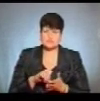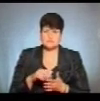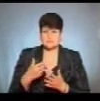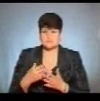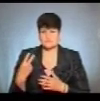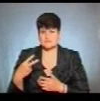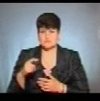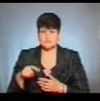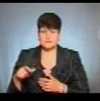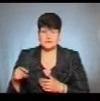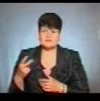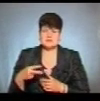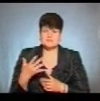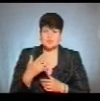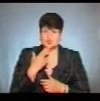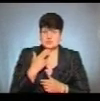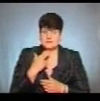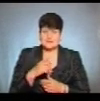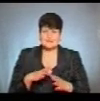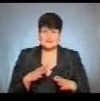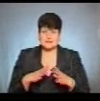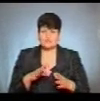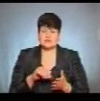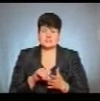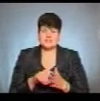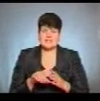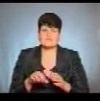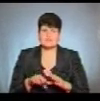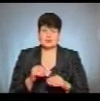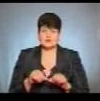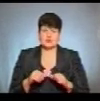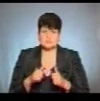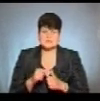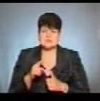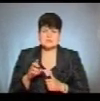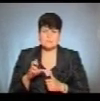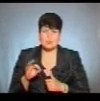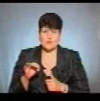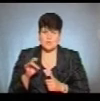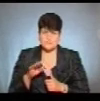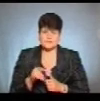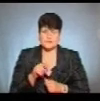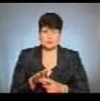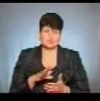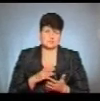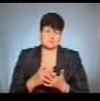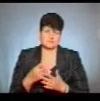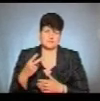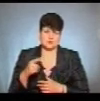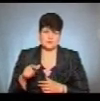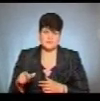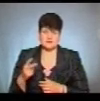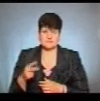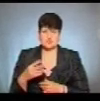осіб. 25 червня тренінг відбувся для членів виборчої комісії Зборова. На ньому було близько 20 осіб.